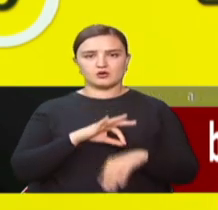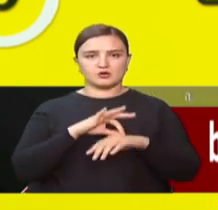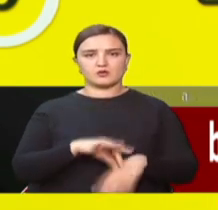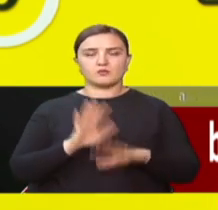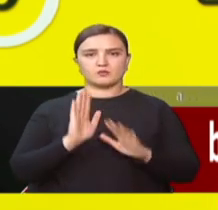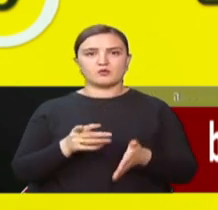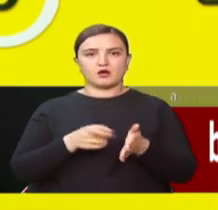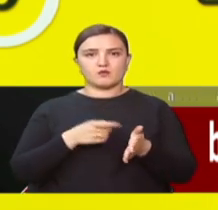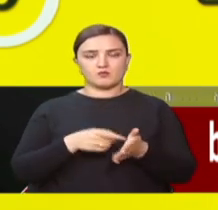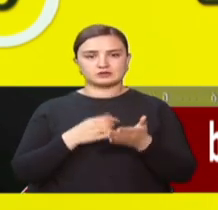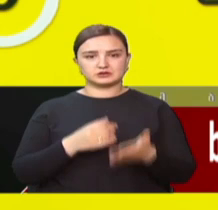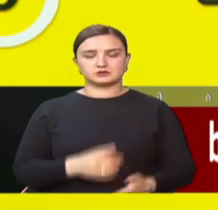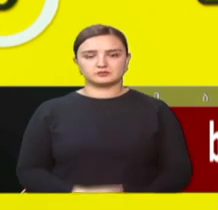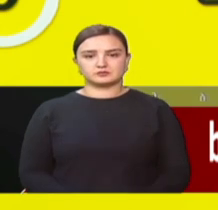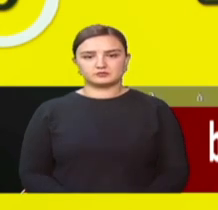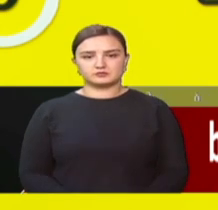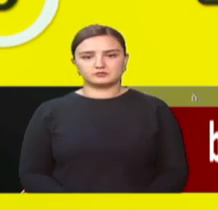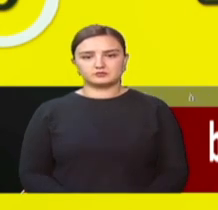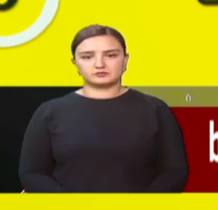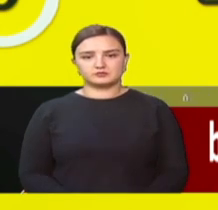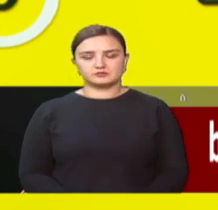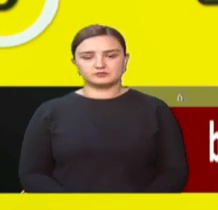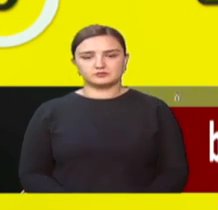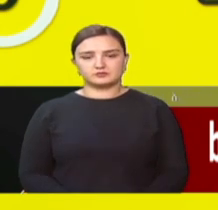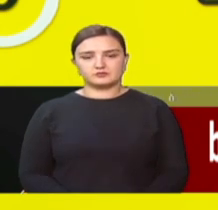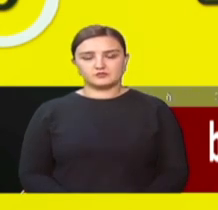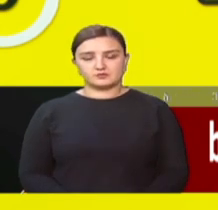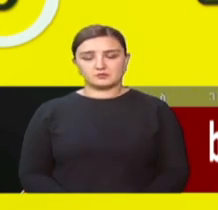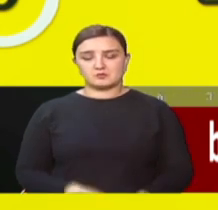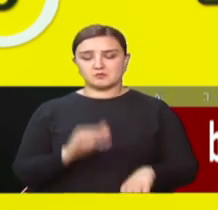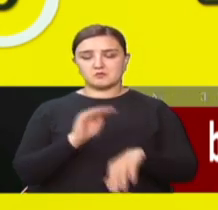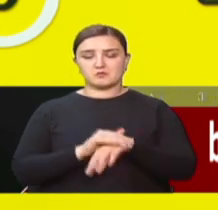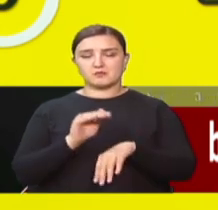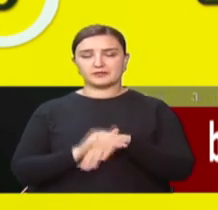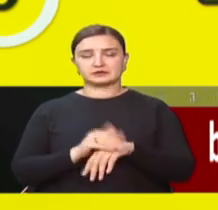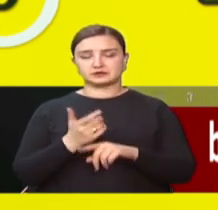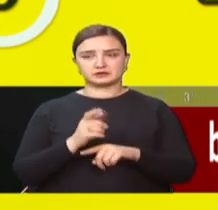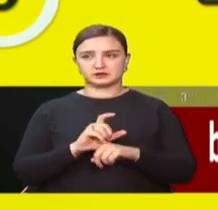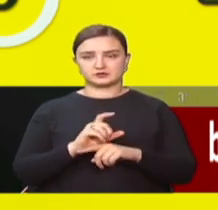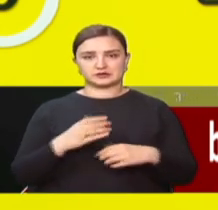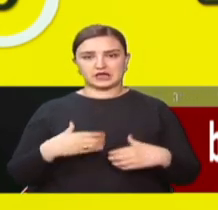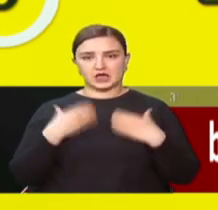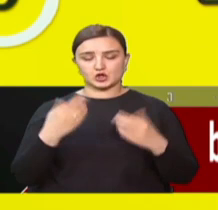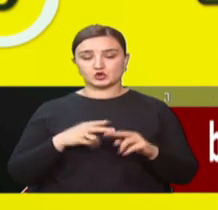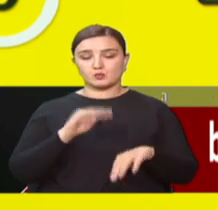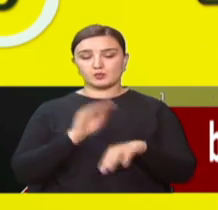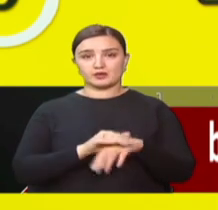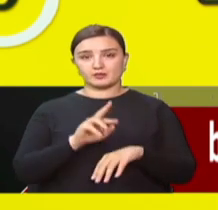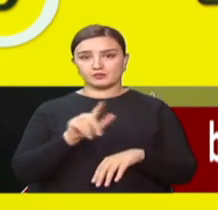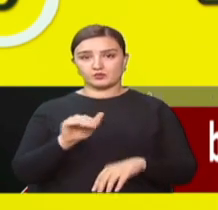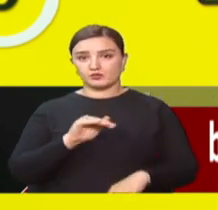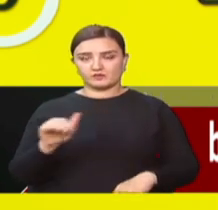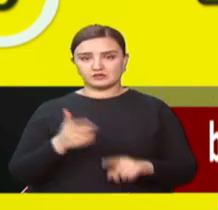ჩაატარებენ. რა შეეხება ზოგადად მის კავშირს ფაქტები, რა თქმა უნდა, ძალიან საგანგაშოა ეს ფაქტები თუ დადასტურდა,